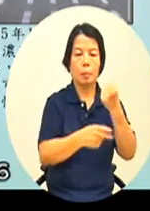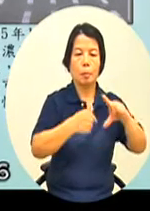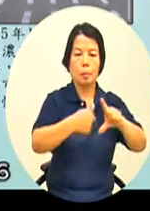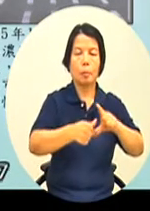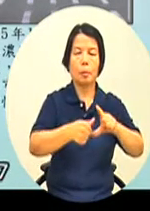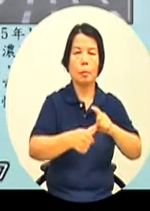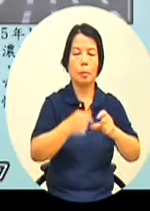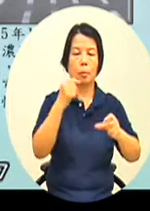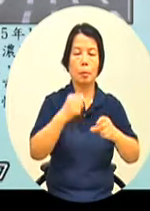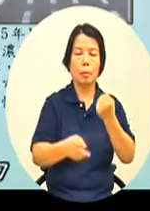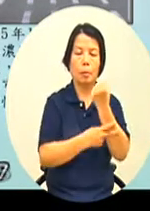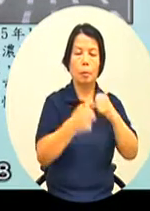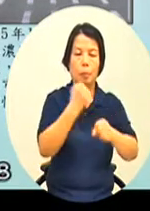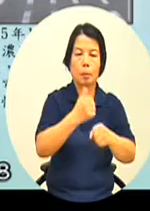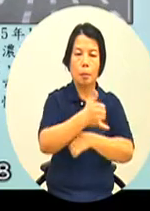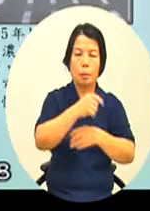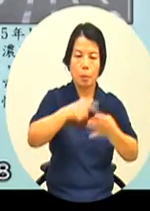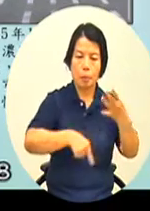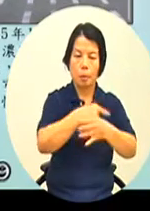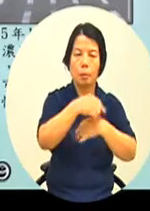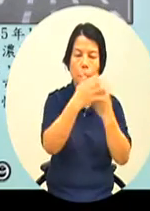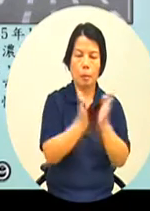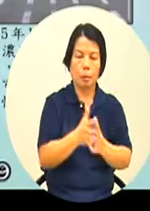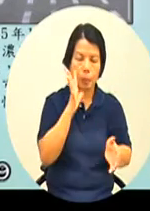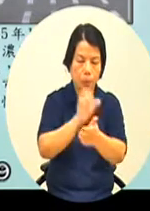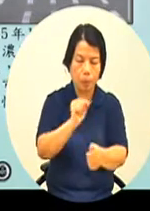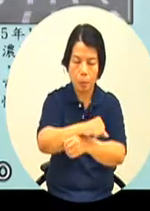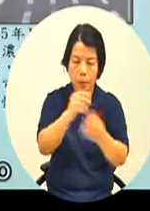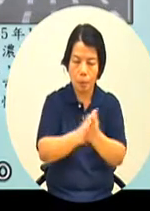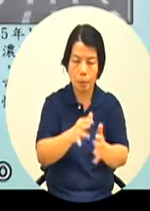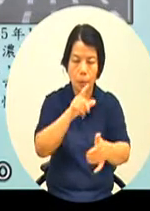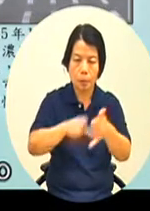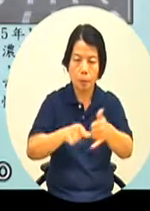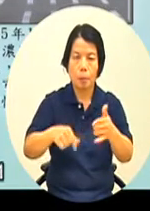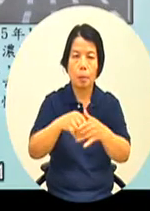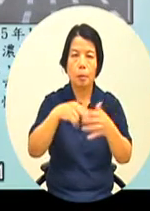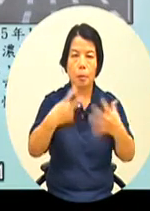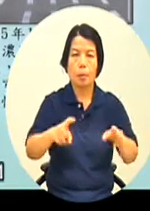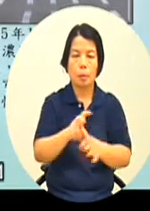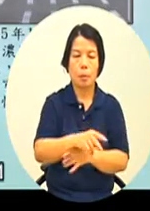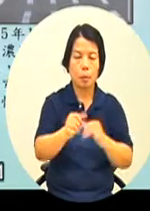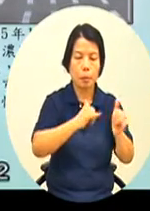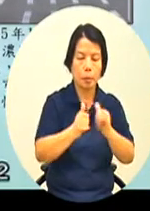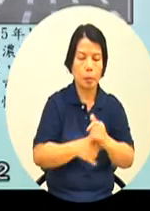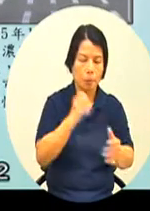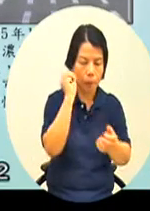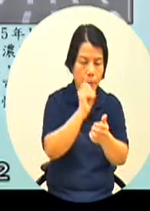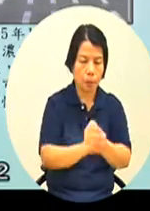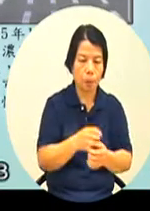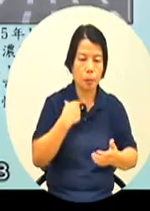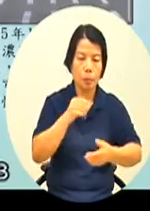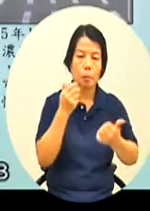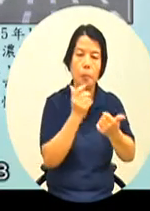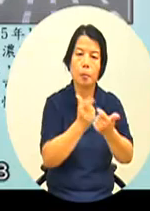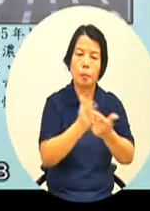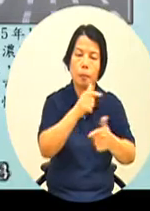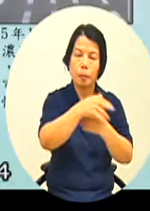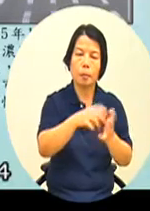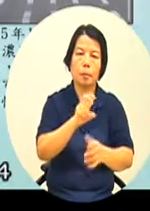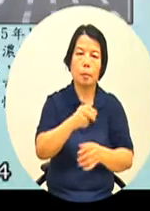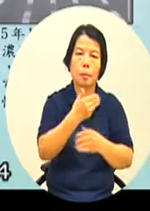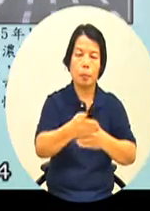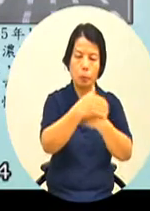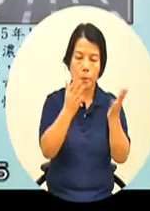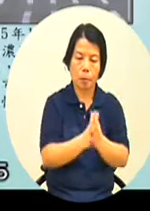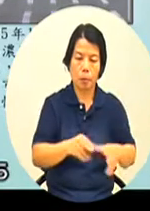报案件达1949件，反映民意也达129件。那这个部分，我们皆由我们的区公所能够逐